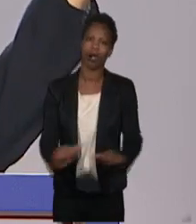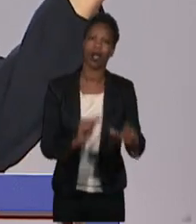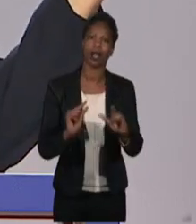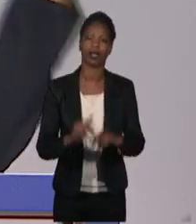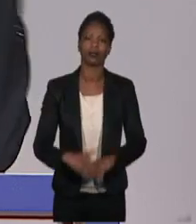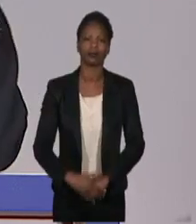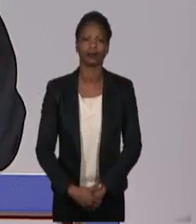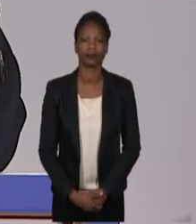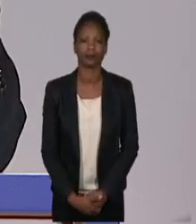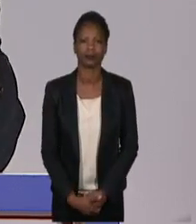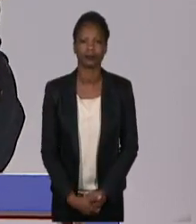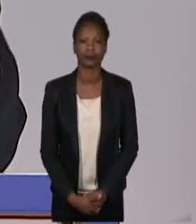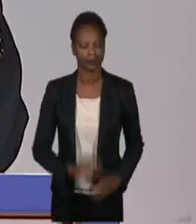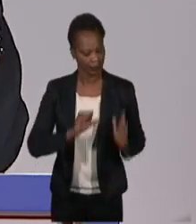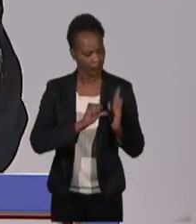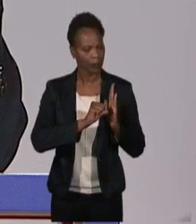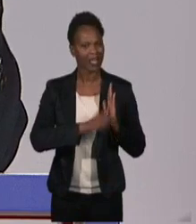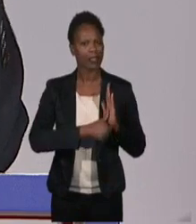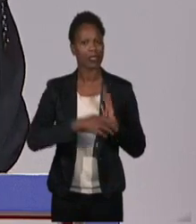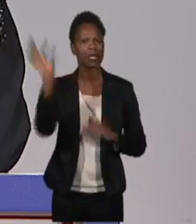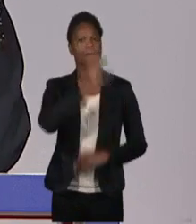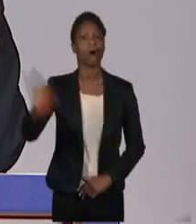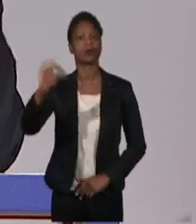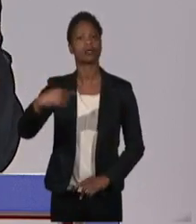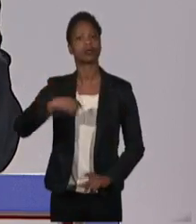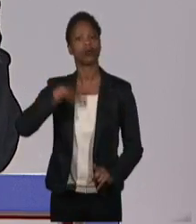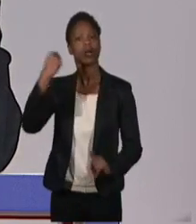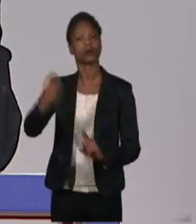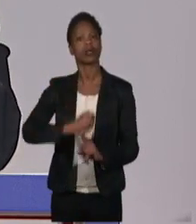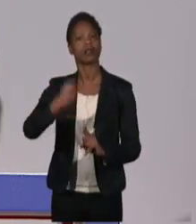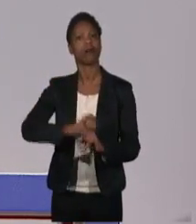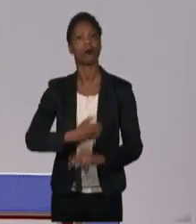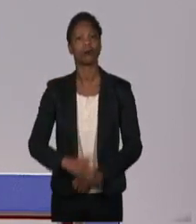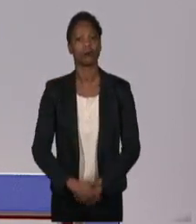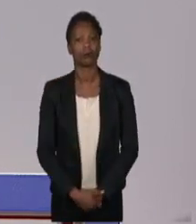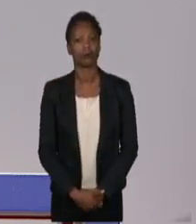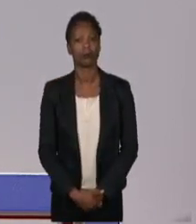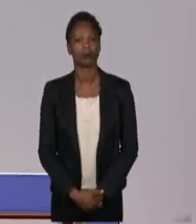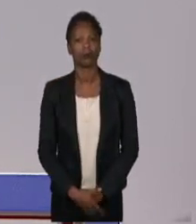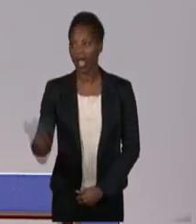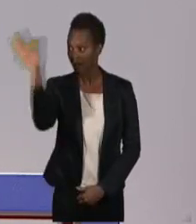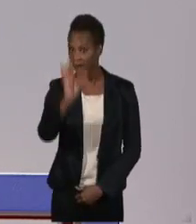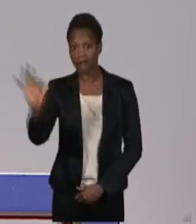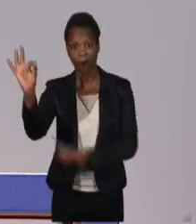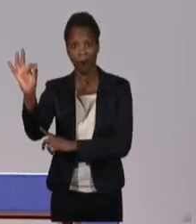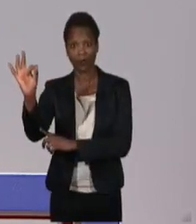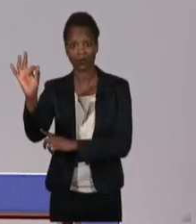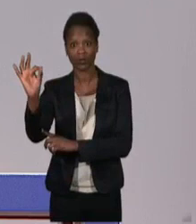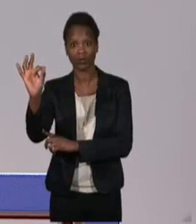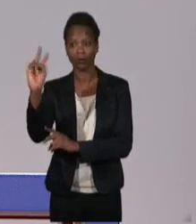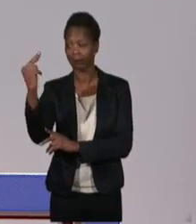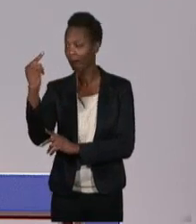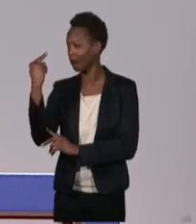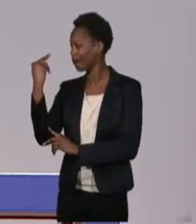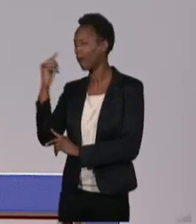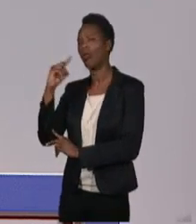Je défends l'identité française, la vraie. Car la France n'est pas une nostalgie, c'est